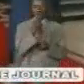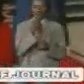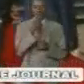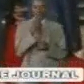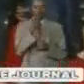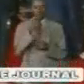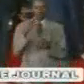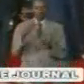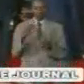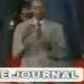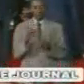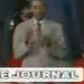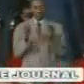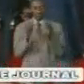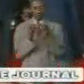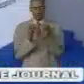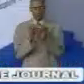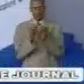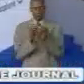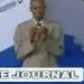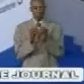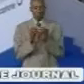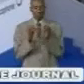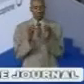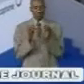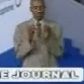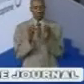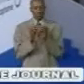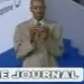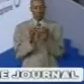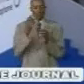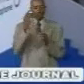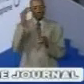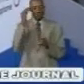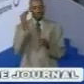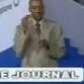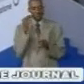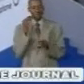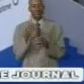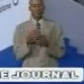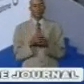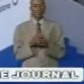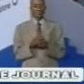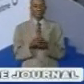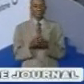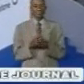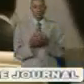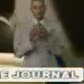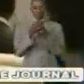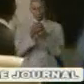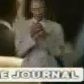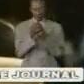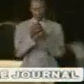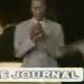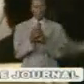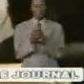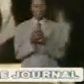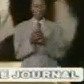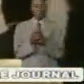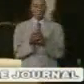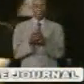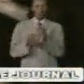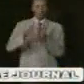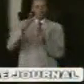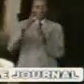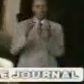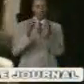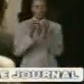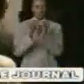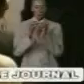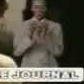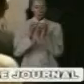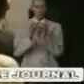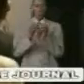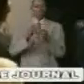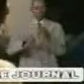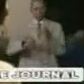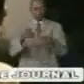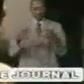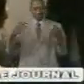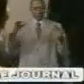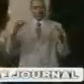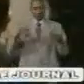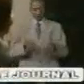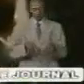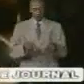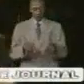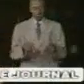jeudi 11 octobre 2012, à la veille du démarrage du 14e sommet des chefs d'État et des gouvernements. Au menu de ces assises, tous les points